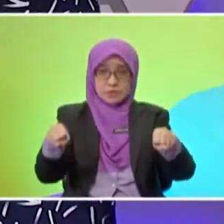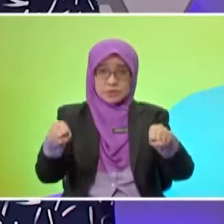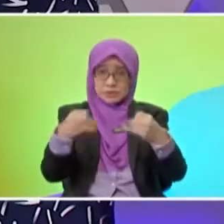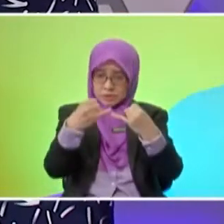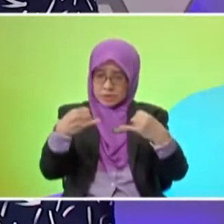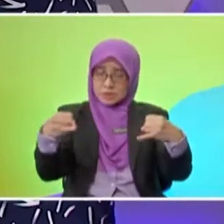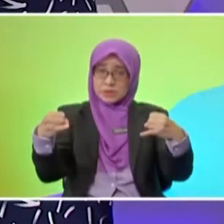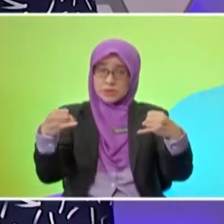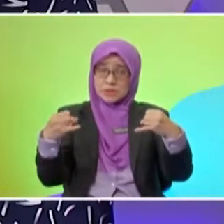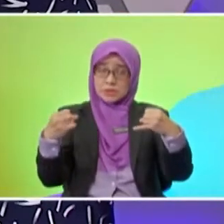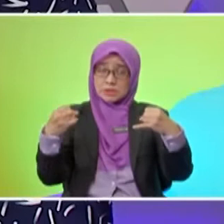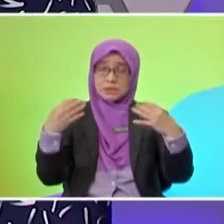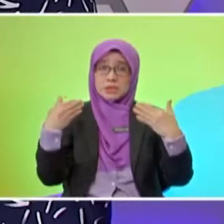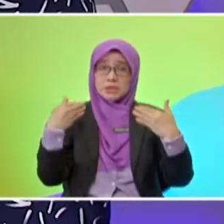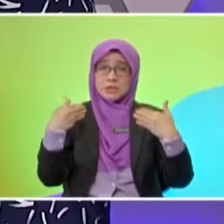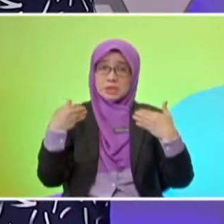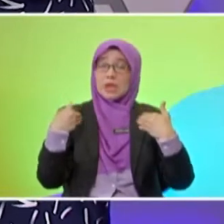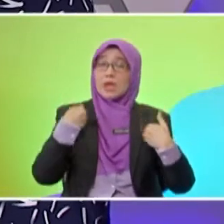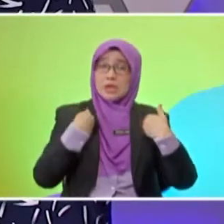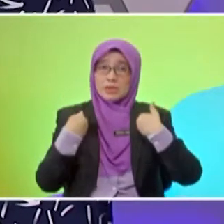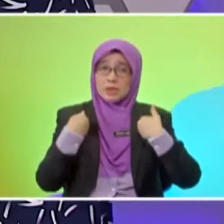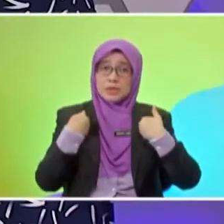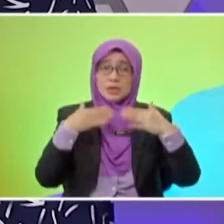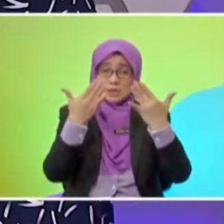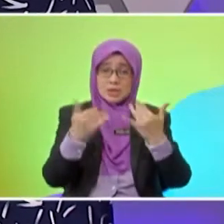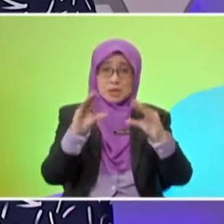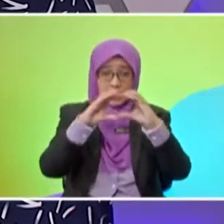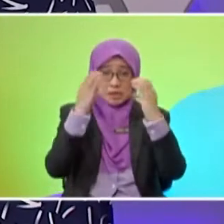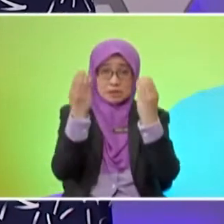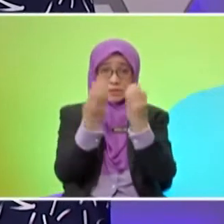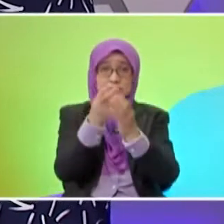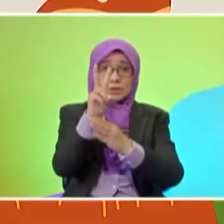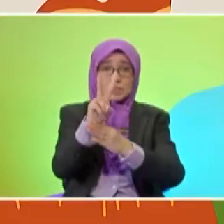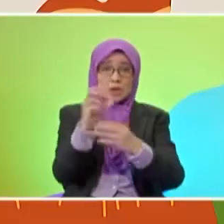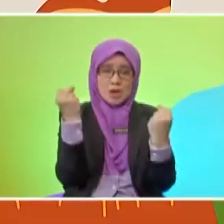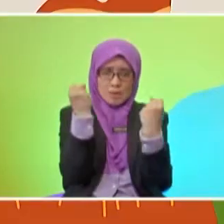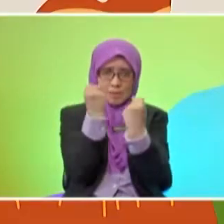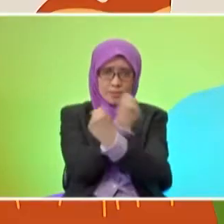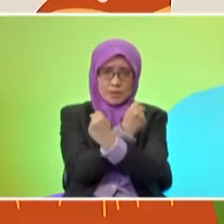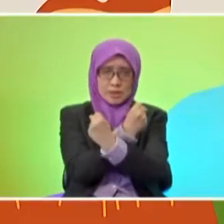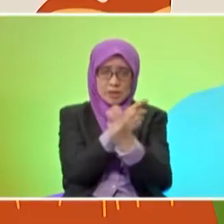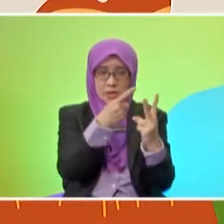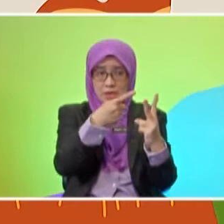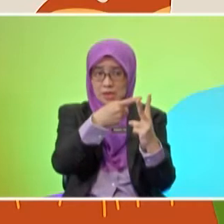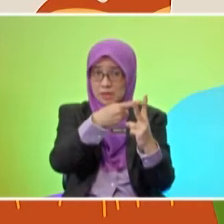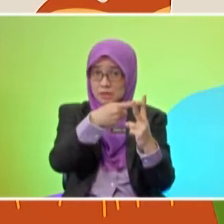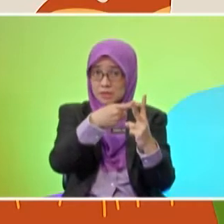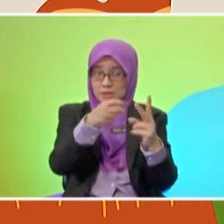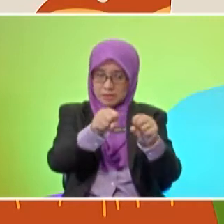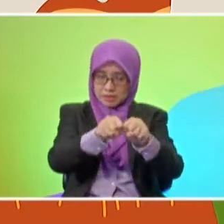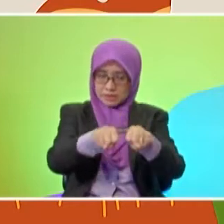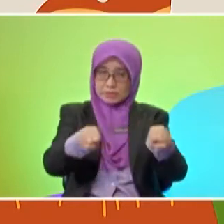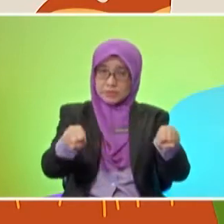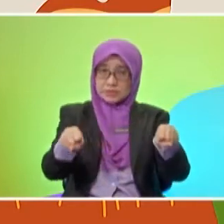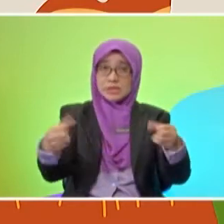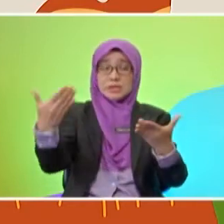kita Jelaskan kepada dua jenis hewan yaitu persaingan hewan intraspecies dan satu lagi